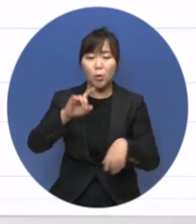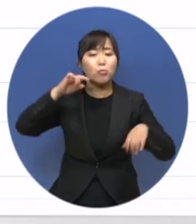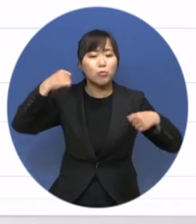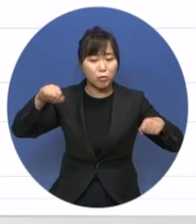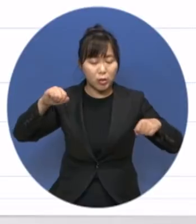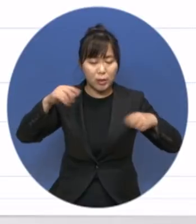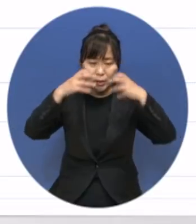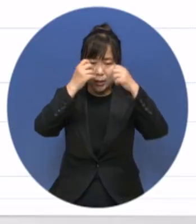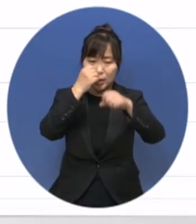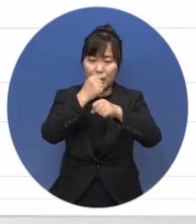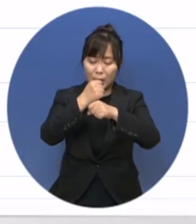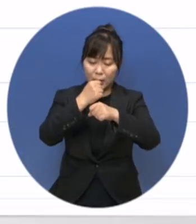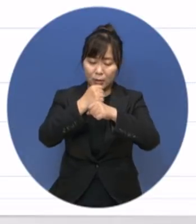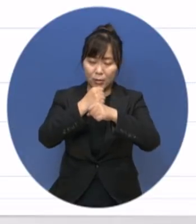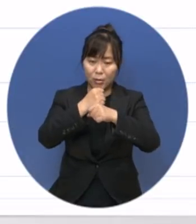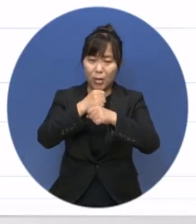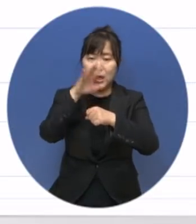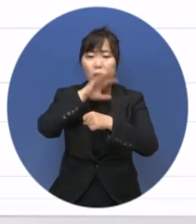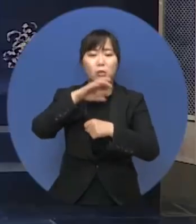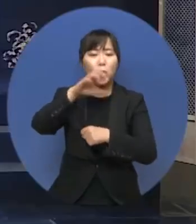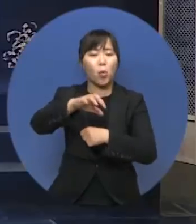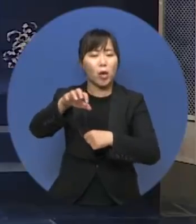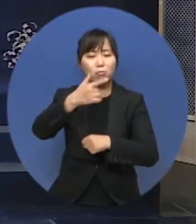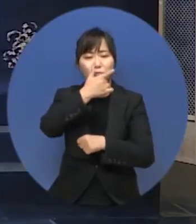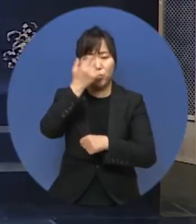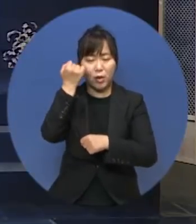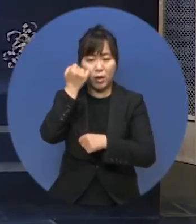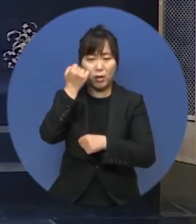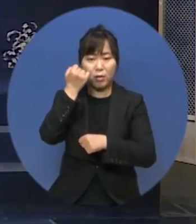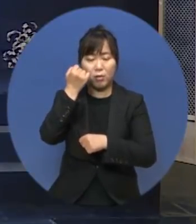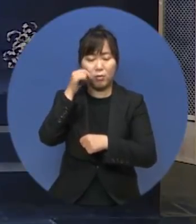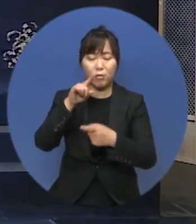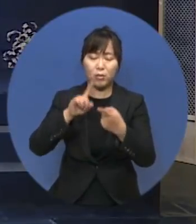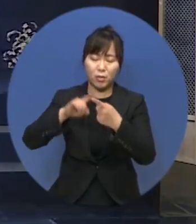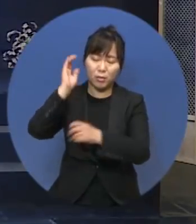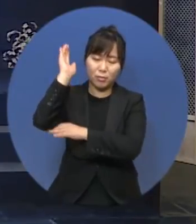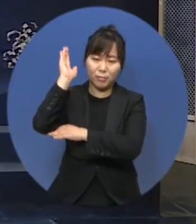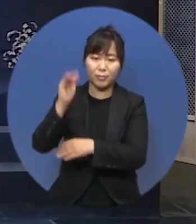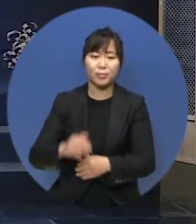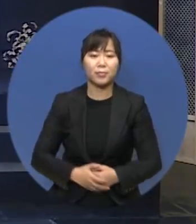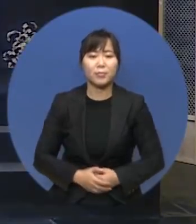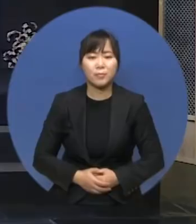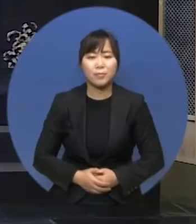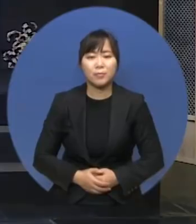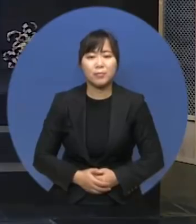분야는 창작 연습 공간이 부족한 문제에 강조하였습니다.